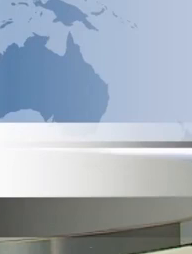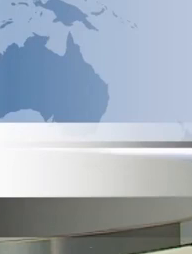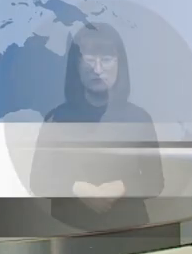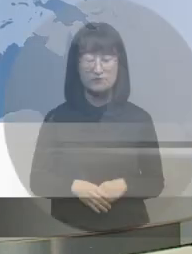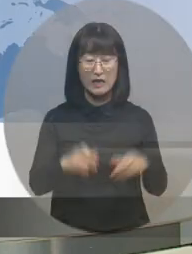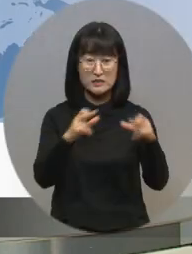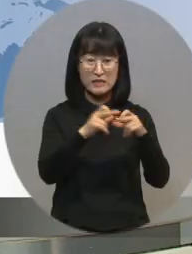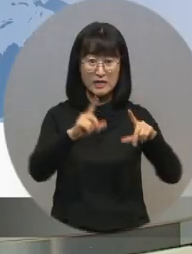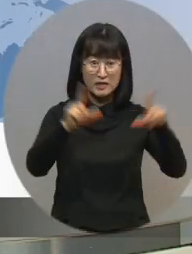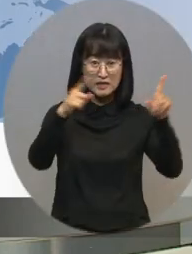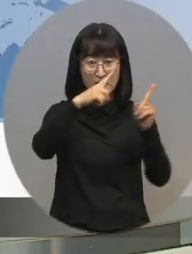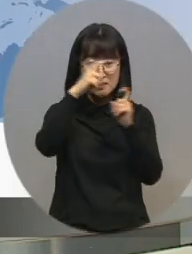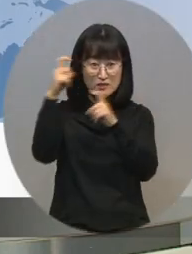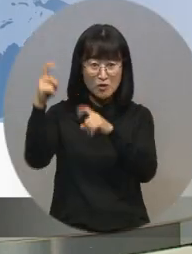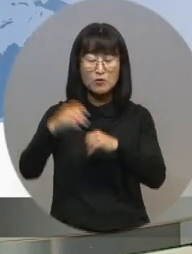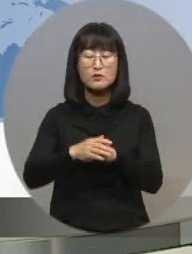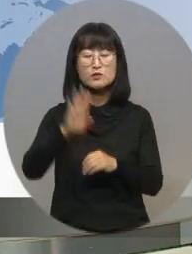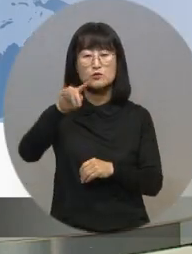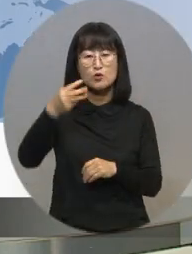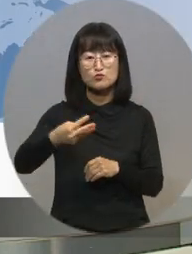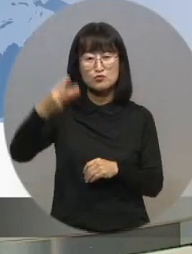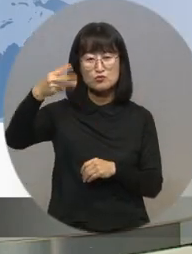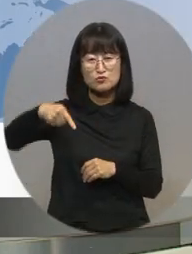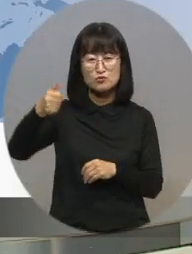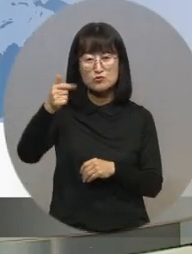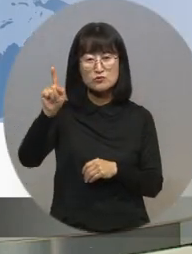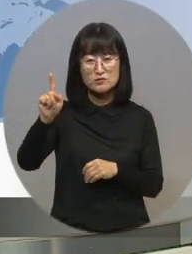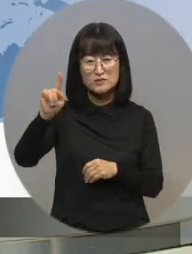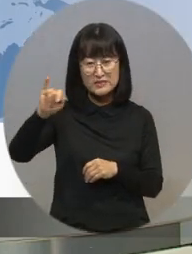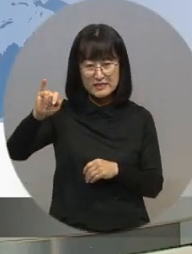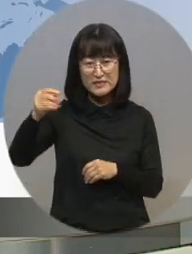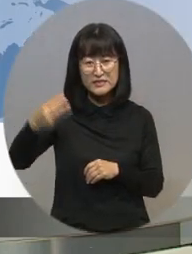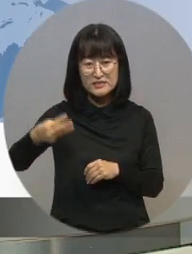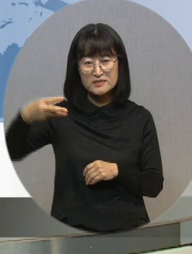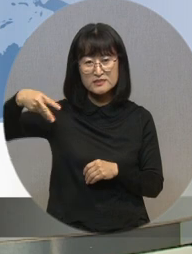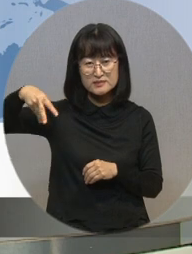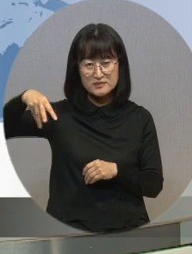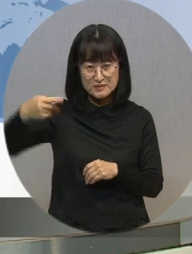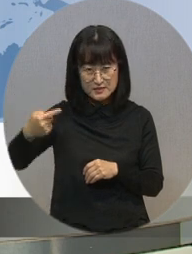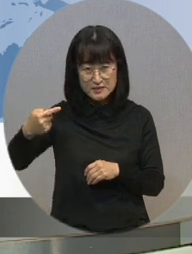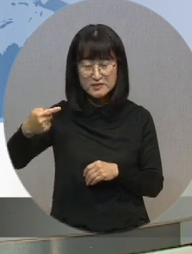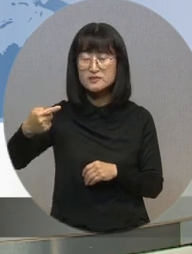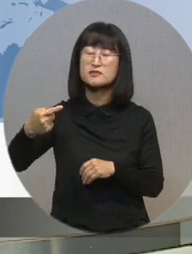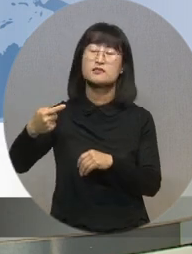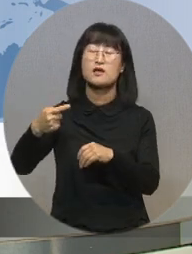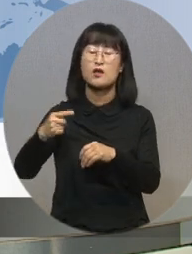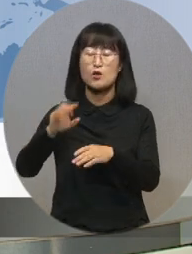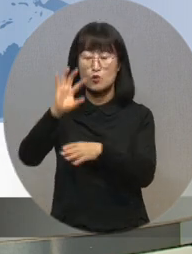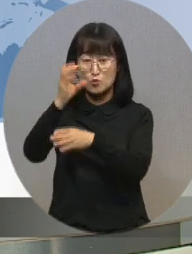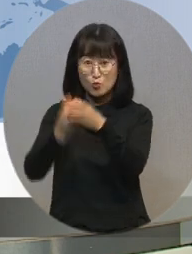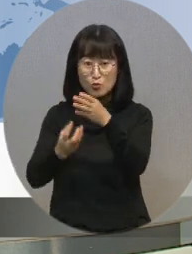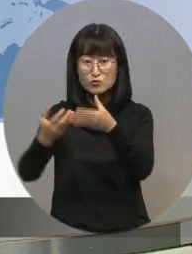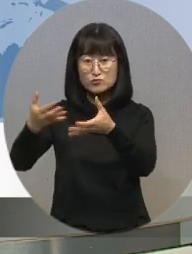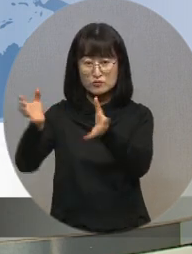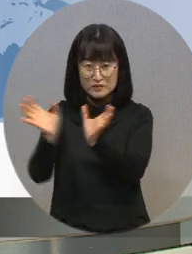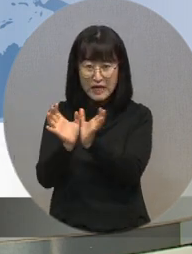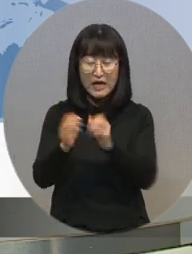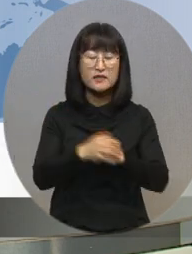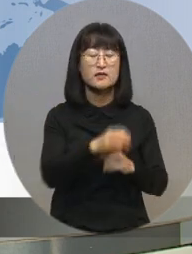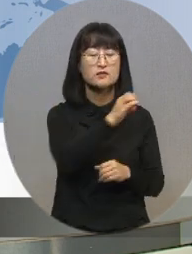장애인의 날을 기념해 코웨이 블루 윌스 농구단이 에덴 장애인 종합복지관 이용자를 초청해 특별한 자리를